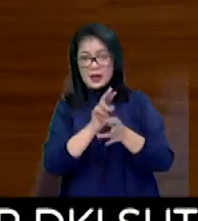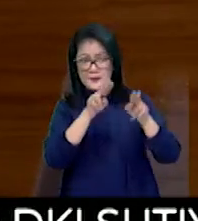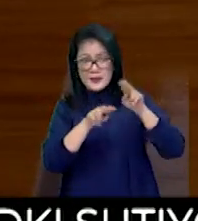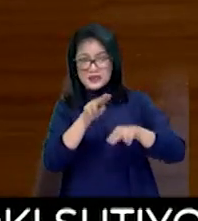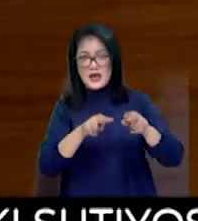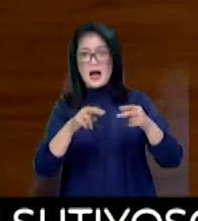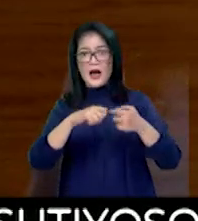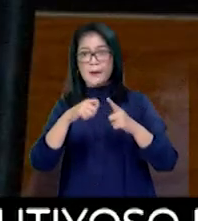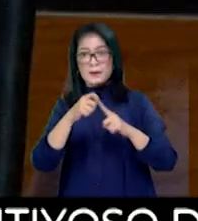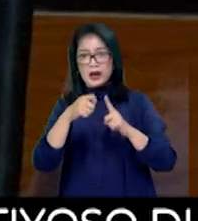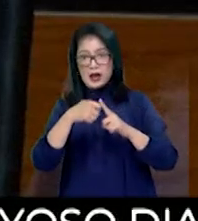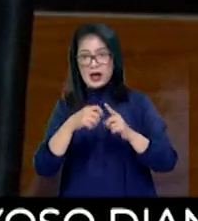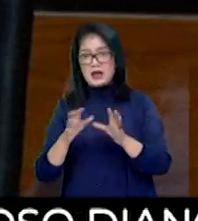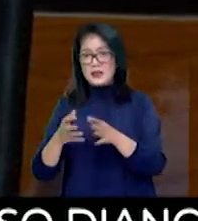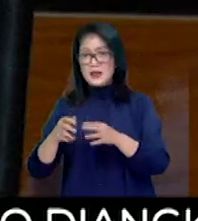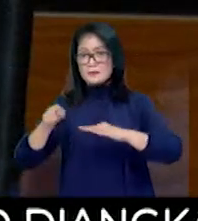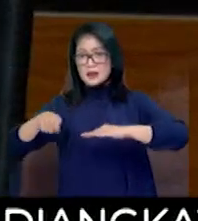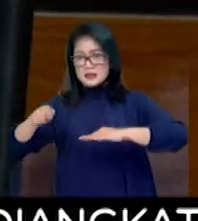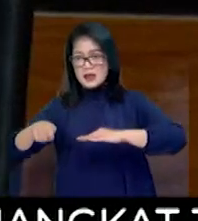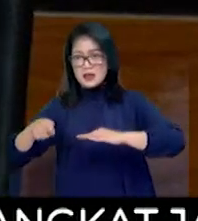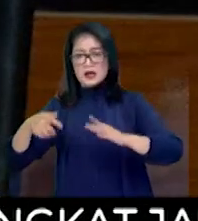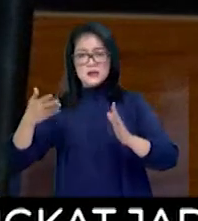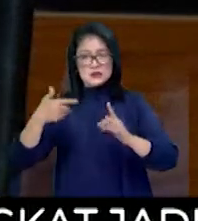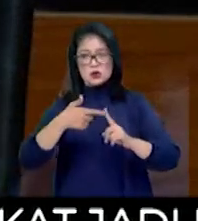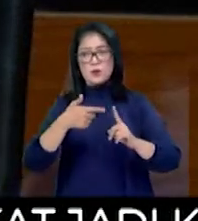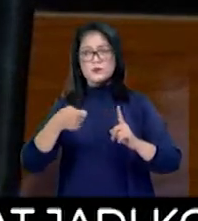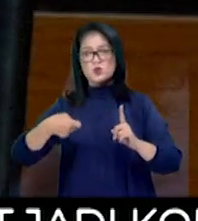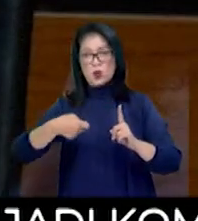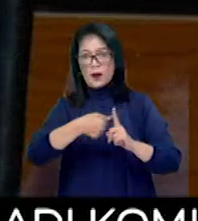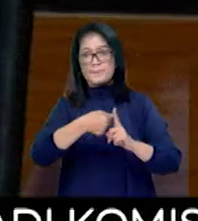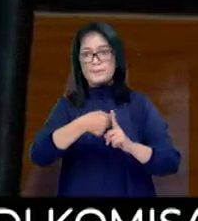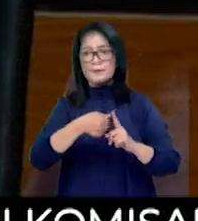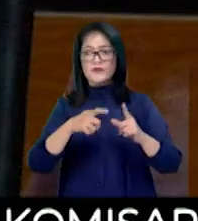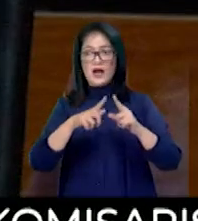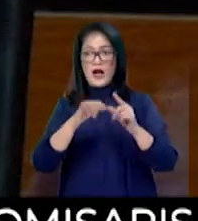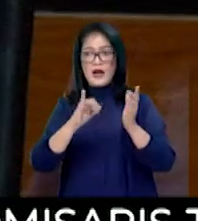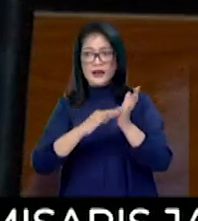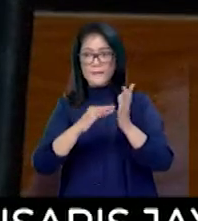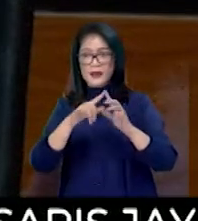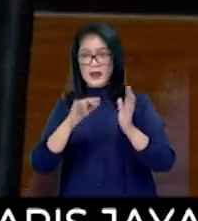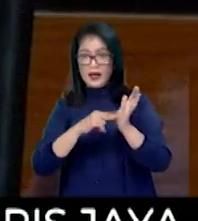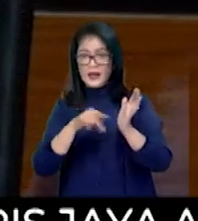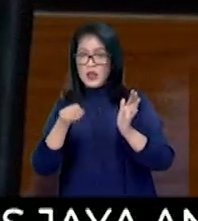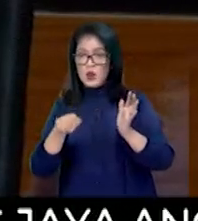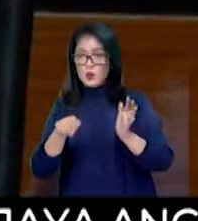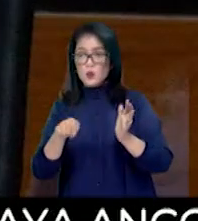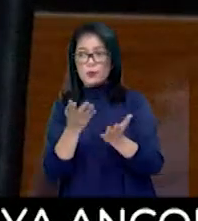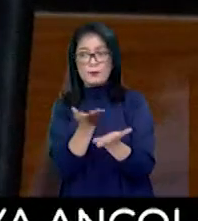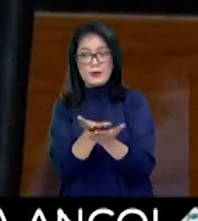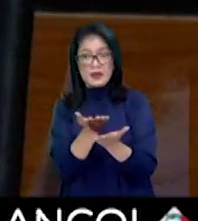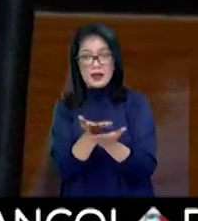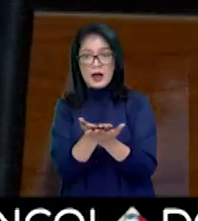pengacara. Atas informasi tersebut, AMP diduga berinisiatif untuk mengkondisikan agar jangan sampai